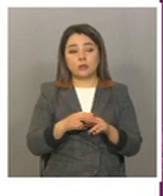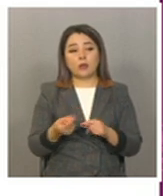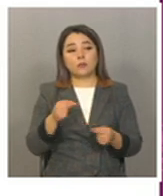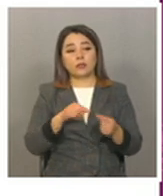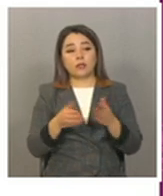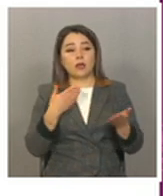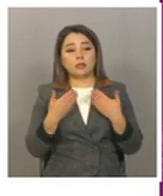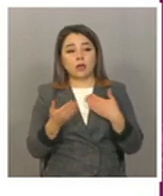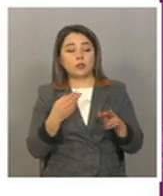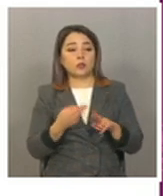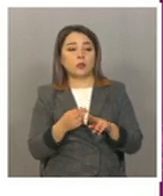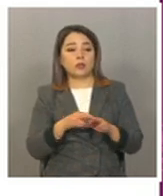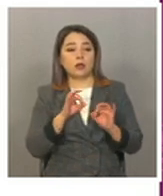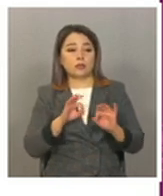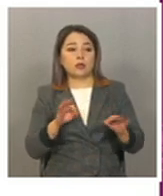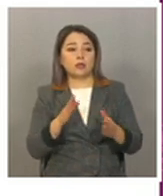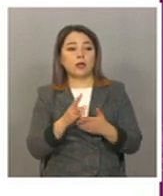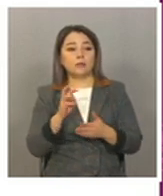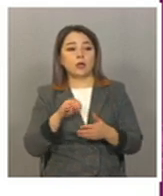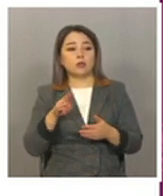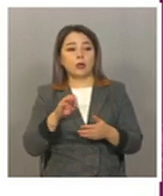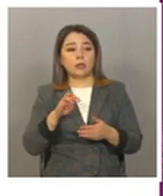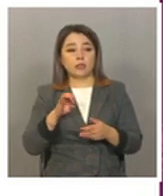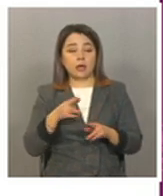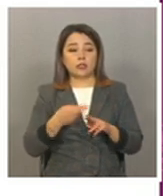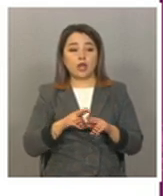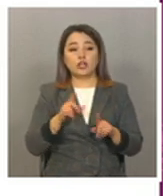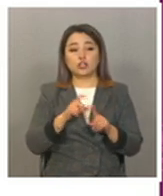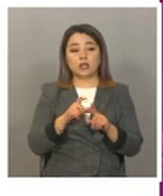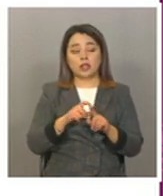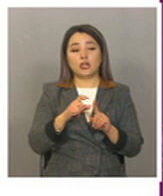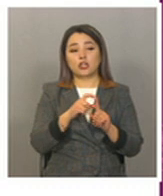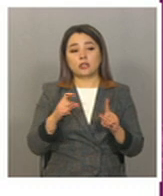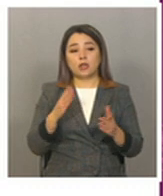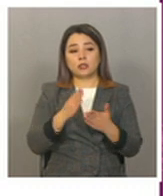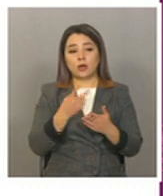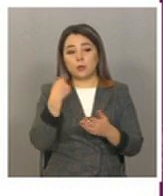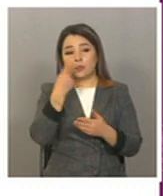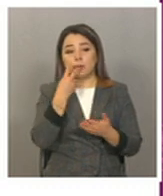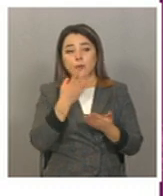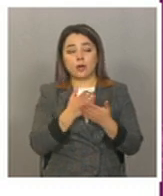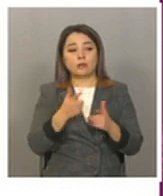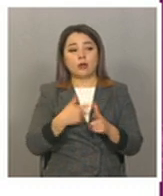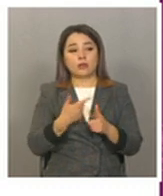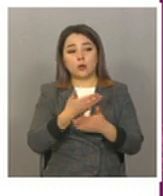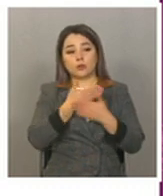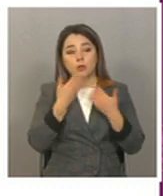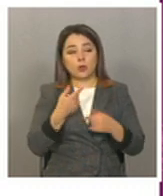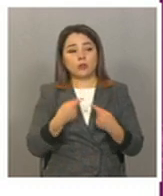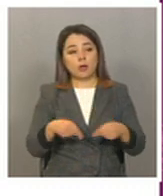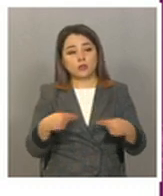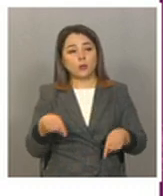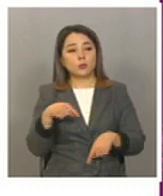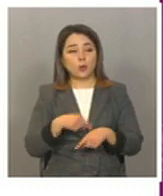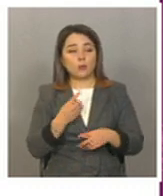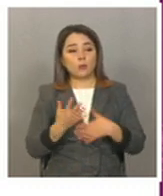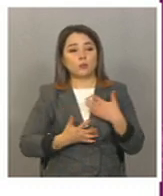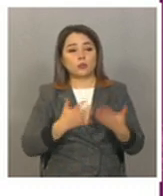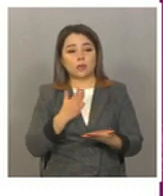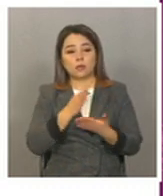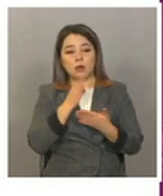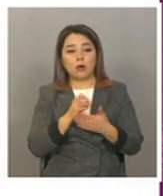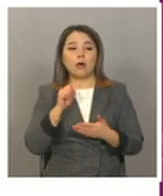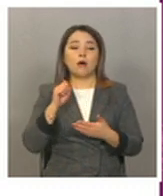междометиями. Междометие – часть речи, которая выражает, но не называет различные чувства и побуждения.